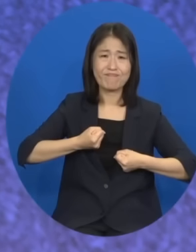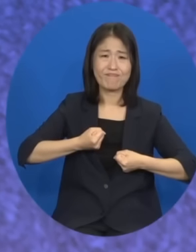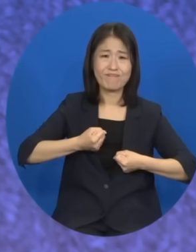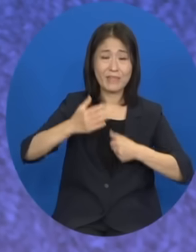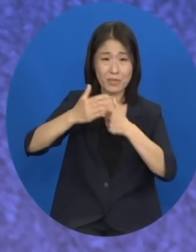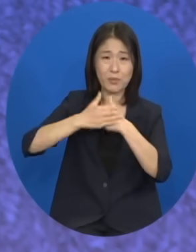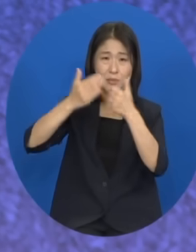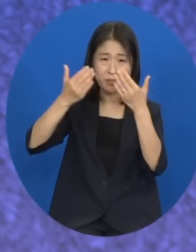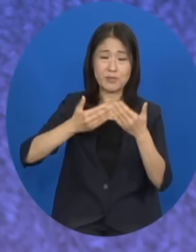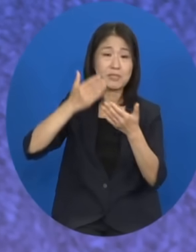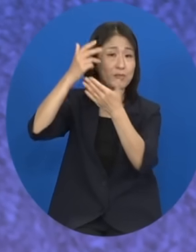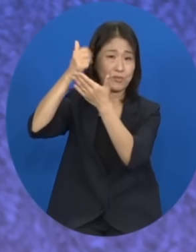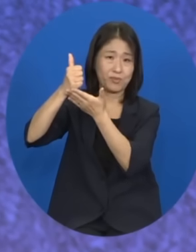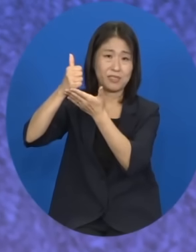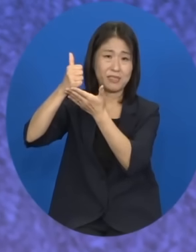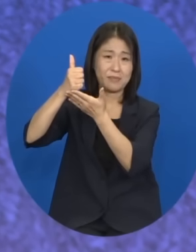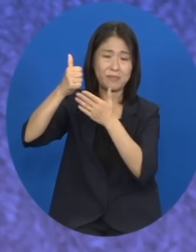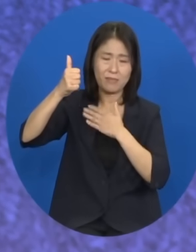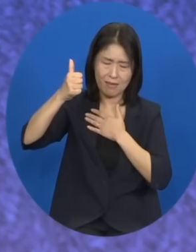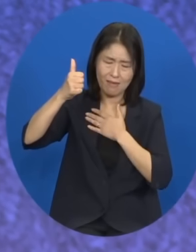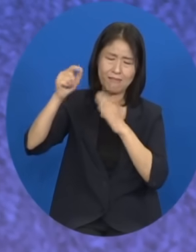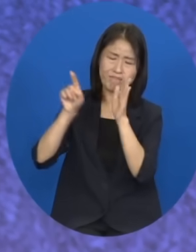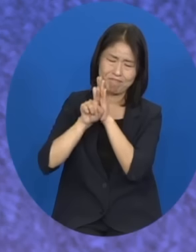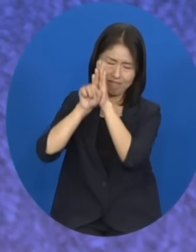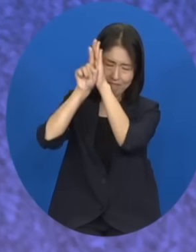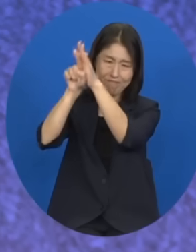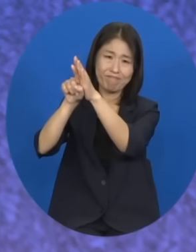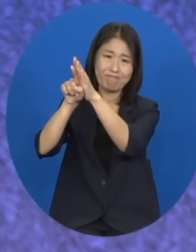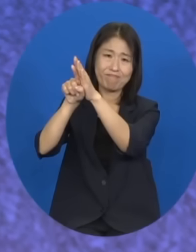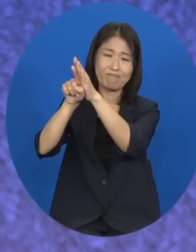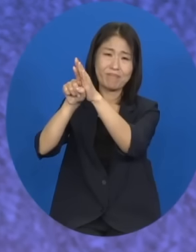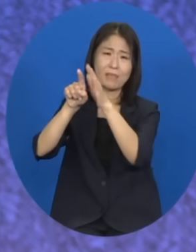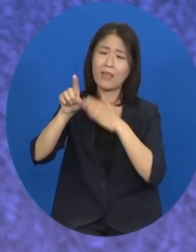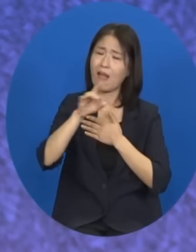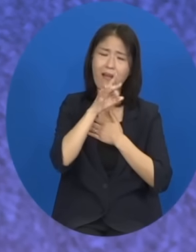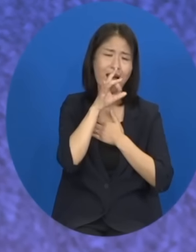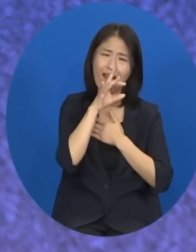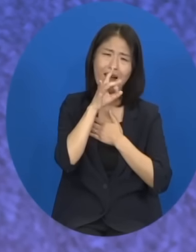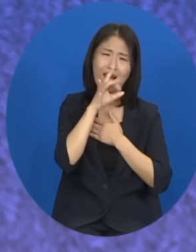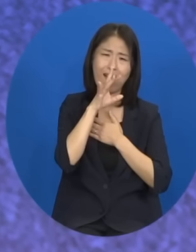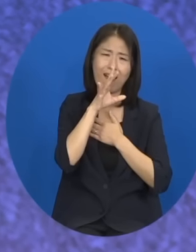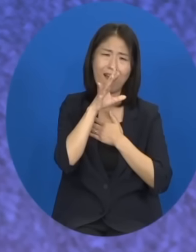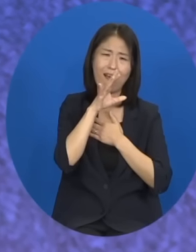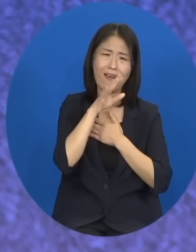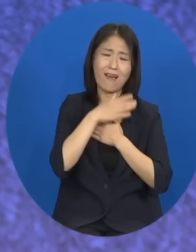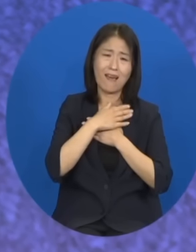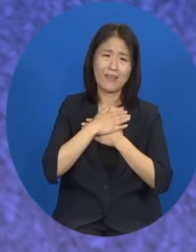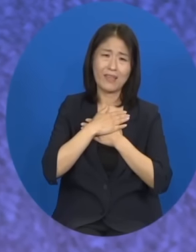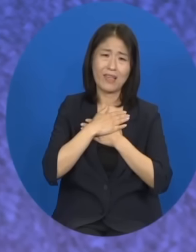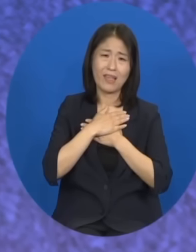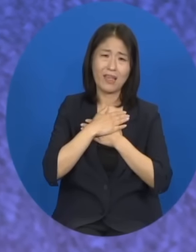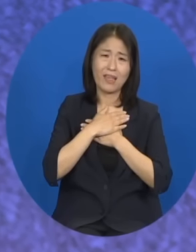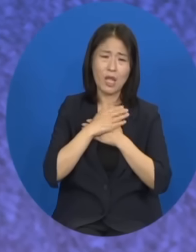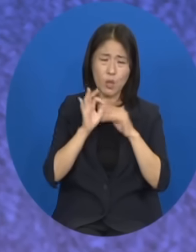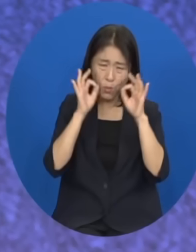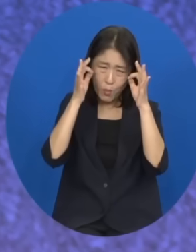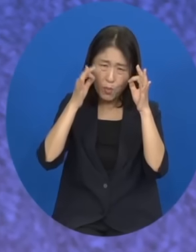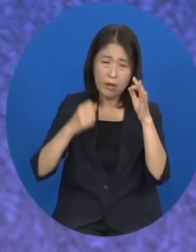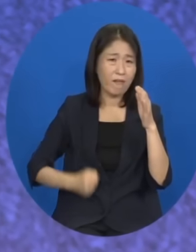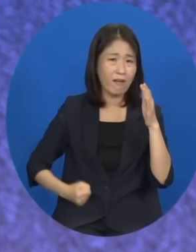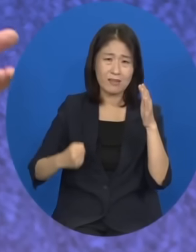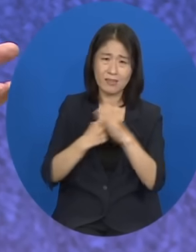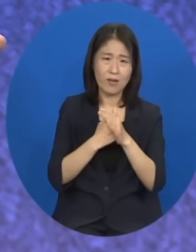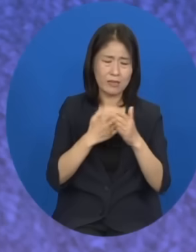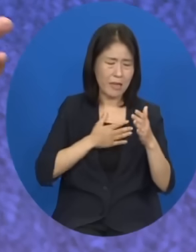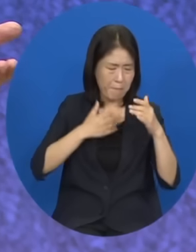분이 주님이심을 저는 믿습니다. 저는 안 됩니다. 제 노력으로는, 제 결심으로는 이미